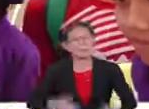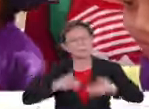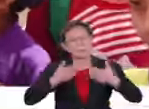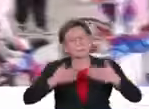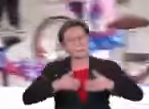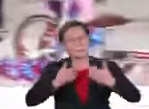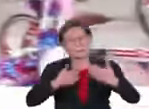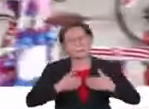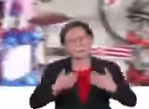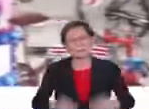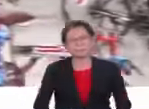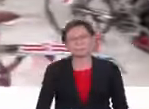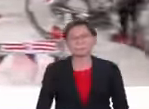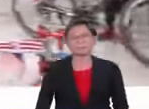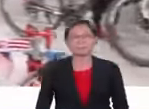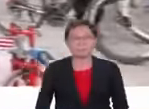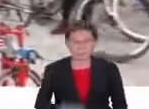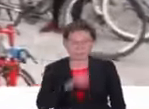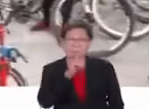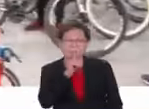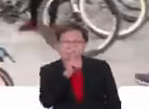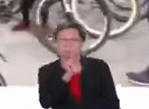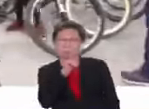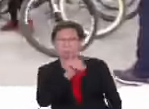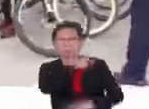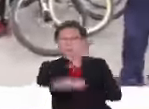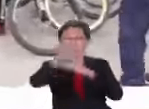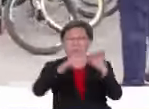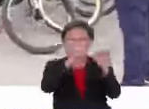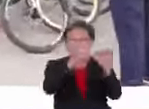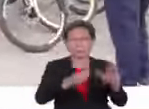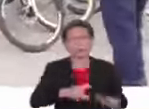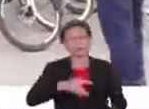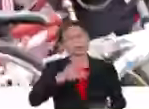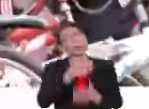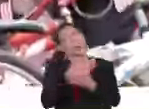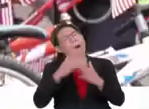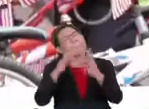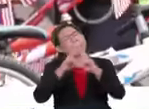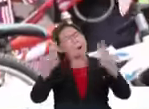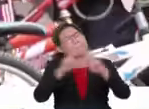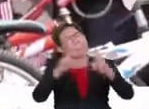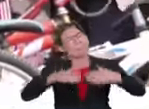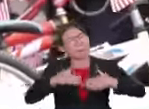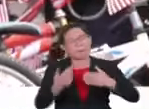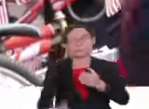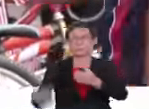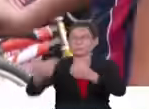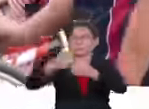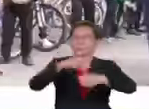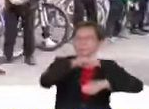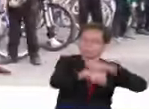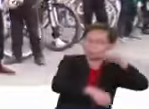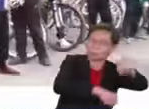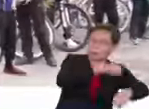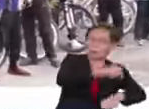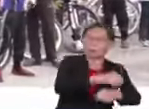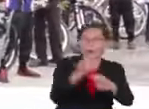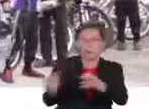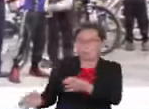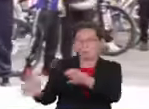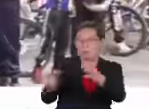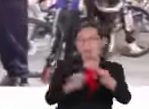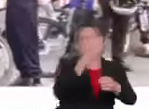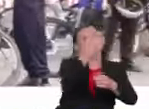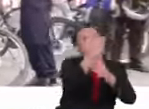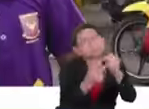gembira. Yang pasti, semua peserta berasa amat gembira dapat menyertai program tersebut setelah tertangguh